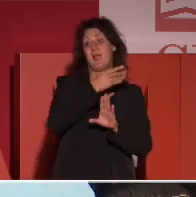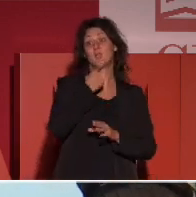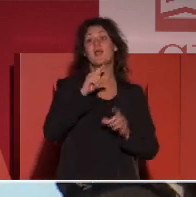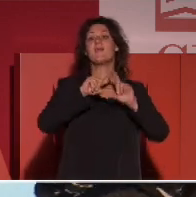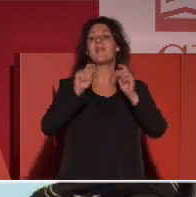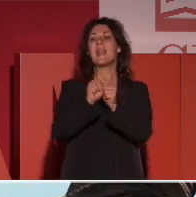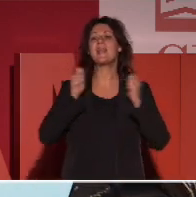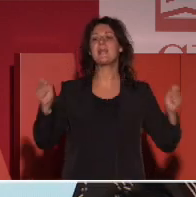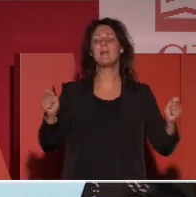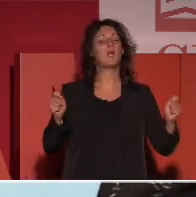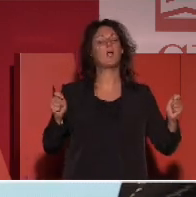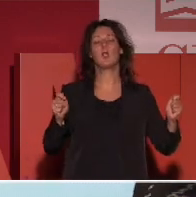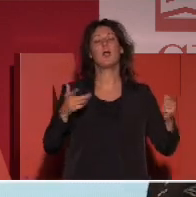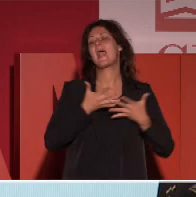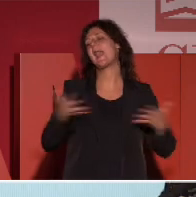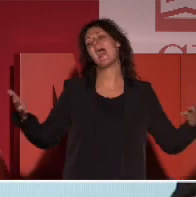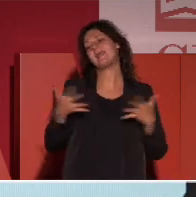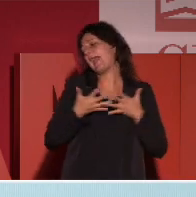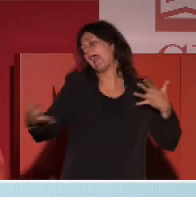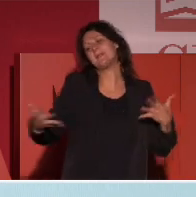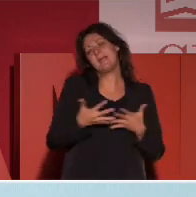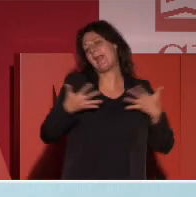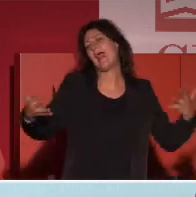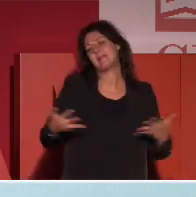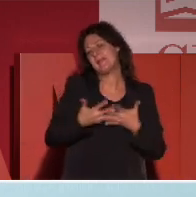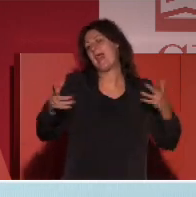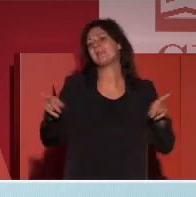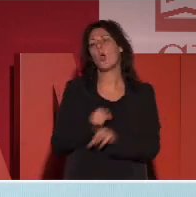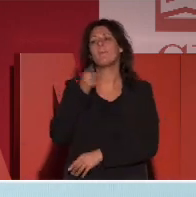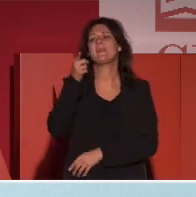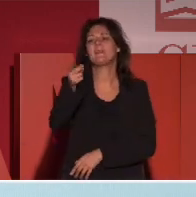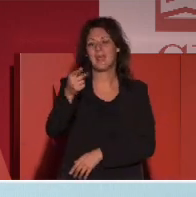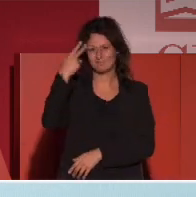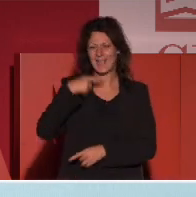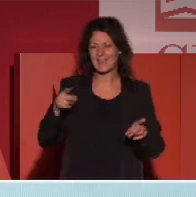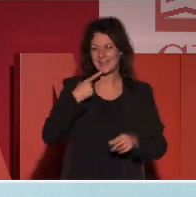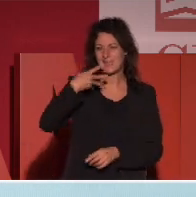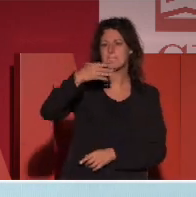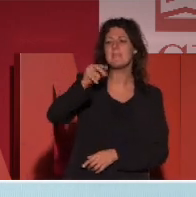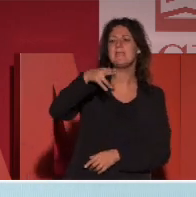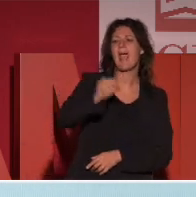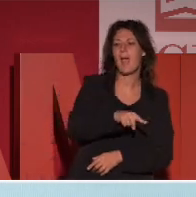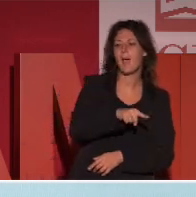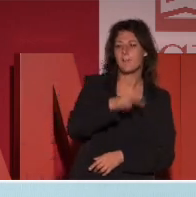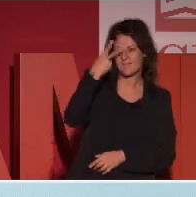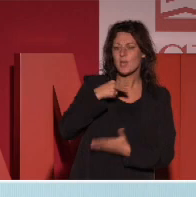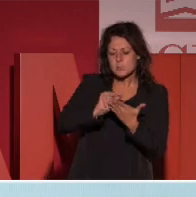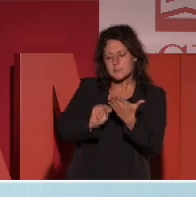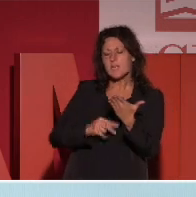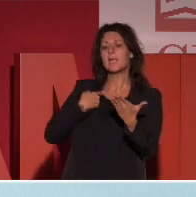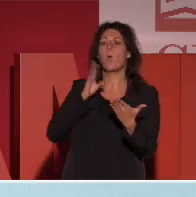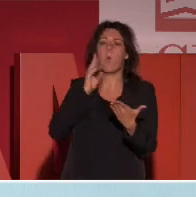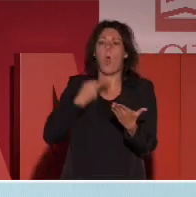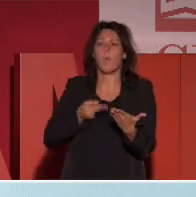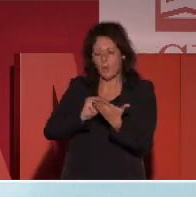grande grande come te sei grande e solamente tu la cantava mina manoscritta tony renis quindi c'è veramente questo questo bisogno di